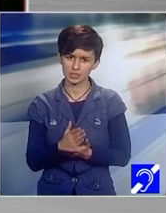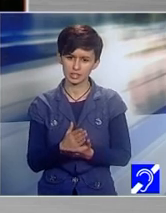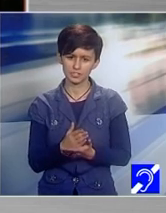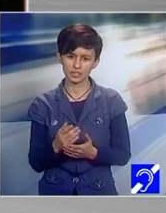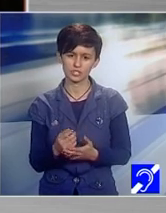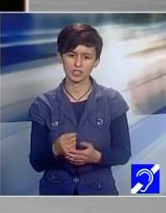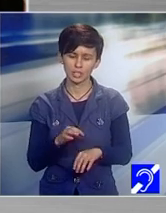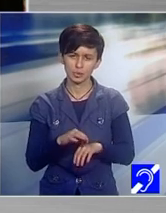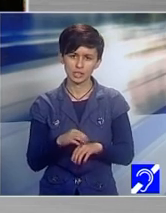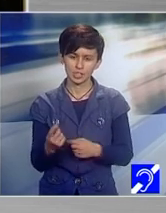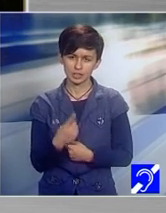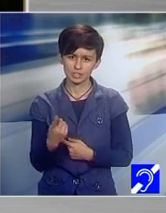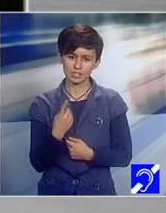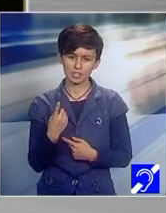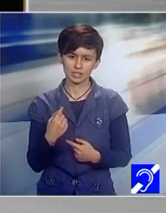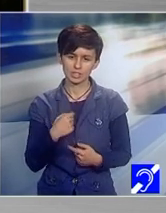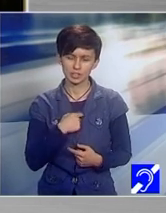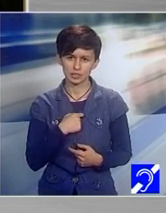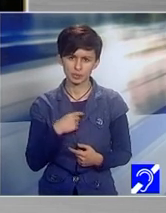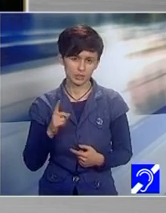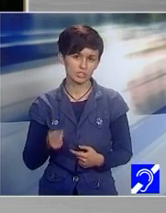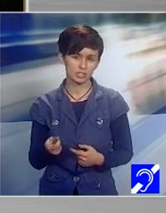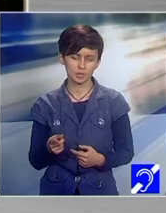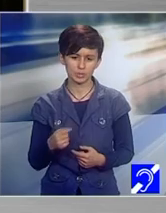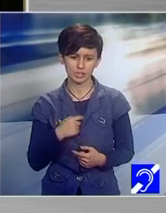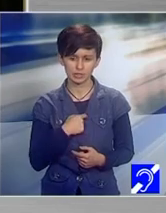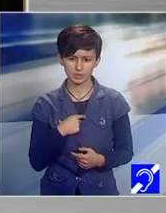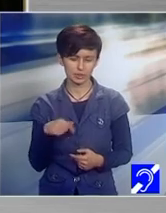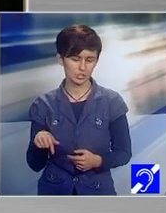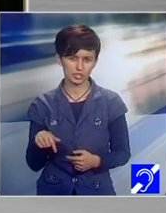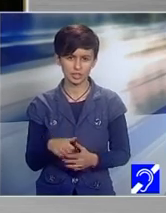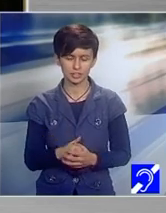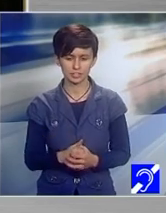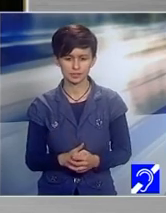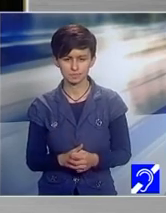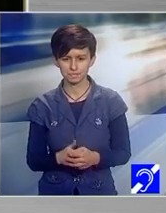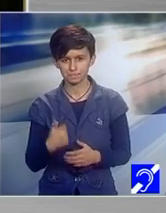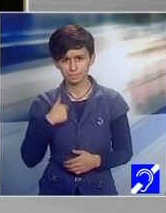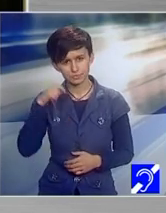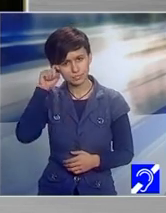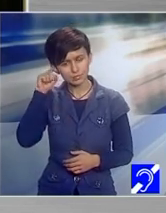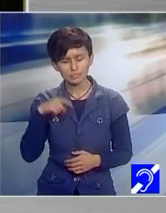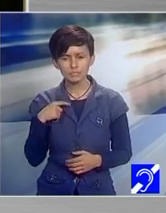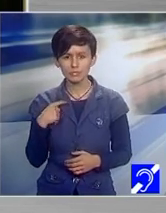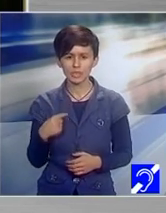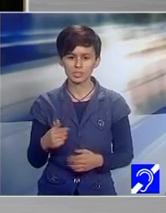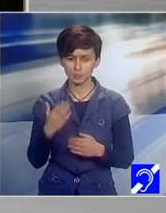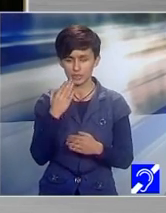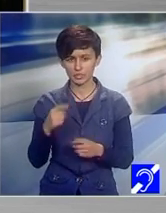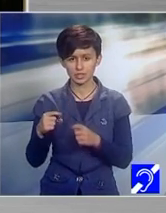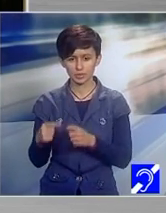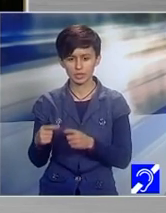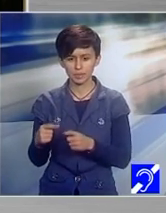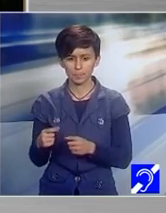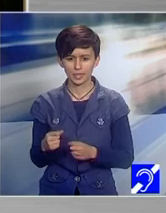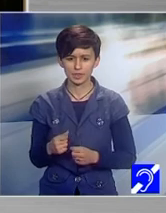străinătate. Că se poate și trebuie să se poată și aici și iată, cred că suntem în fața unei situații unde chiar e posibil. Atunci devin mai sensibil dacă ei